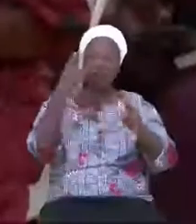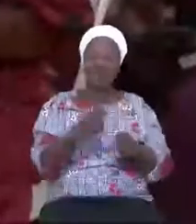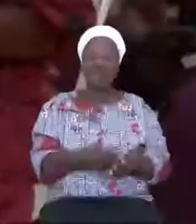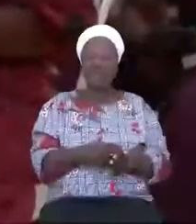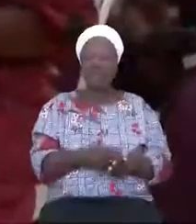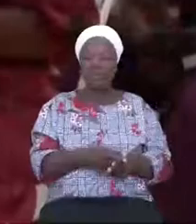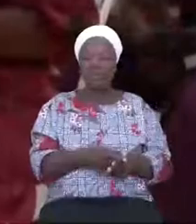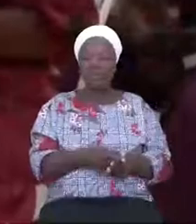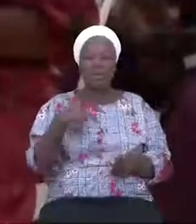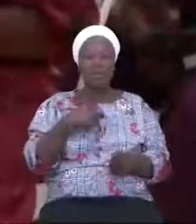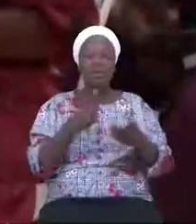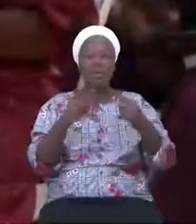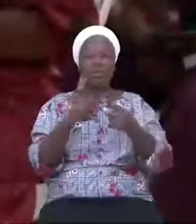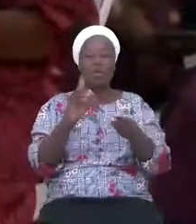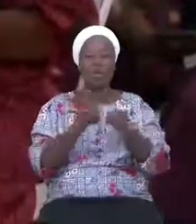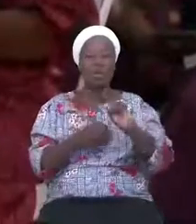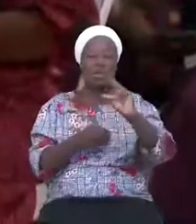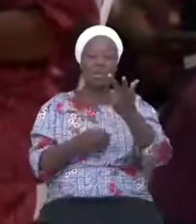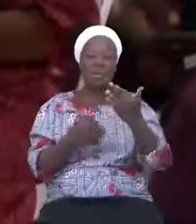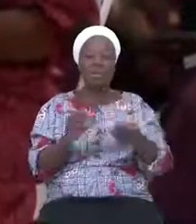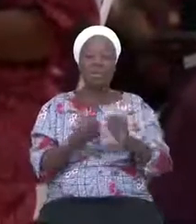Jésus. Nous venons maintenant au